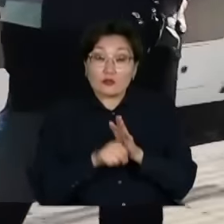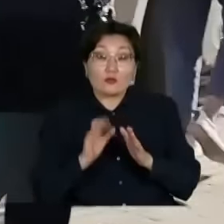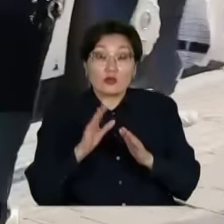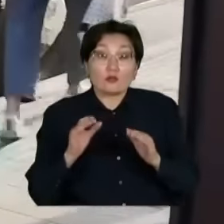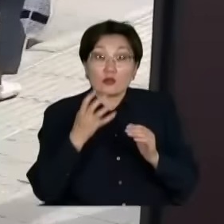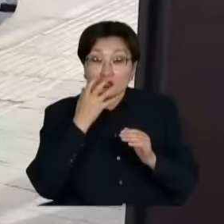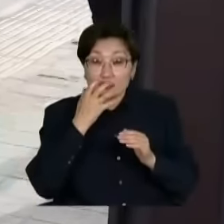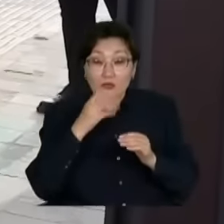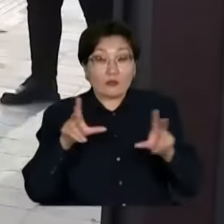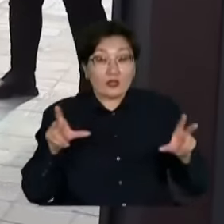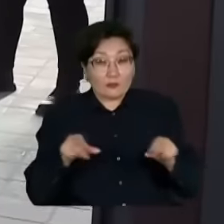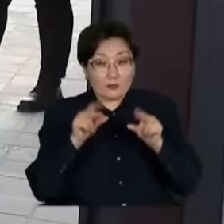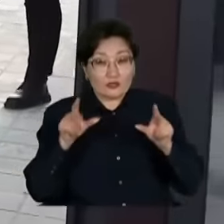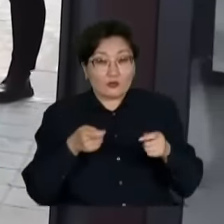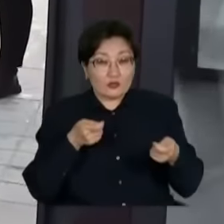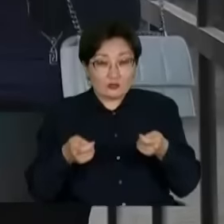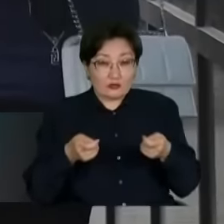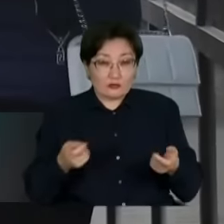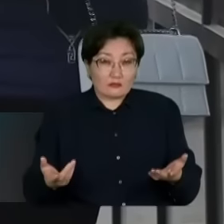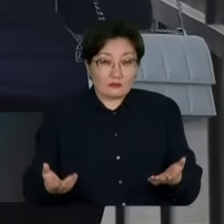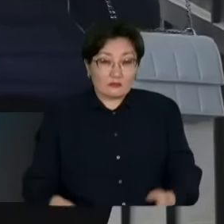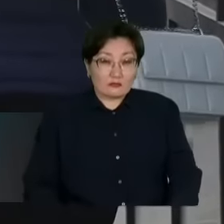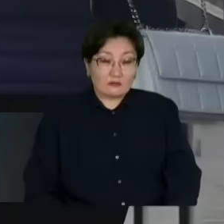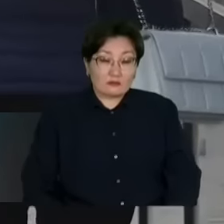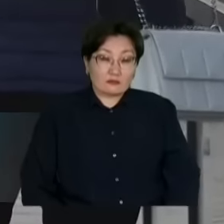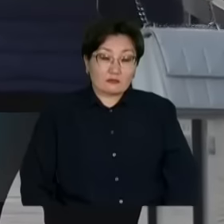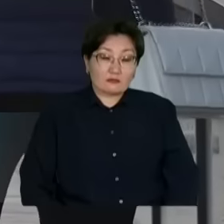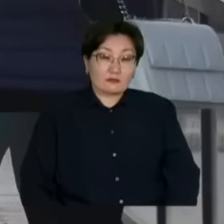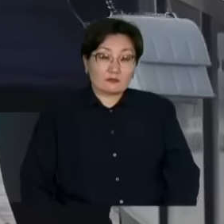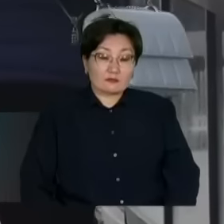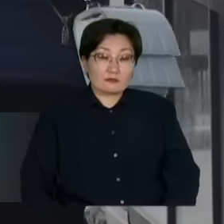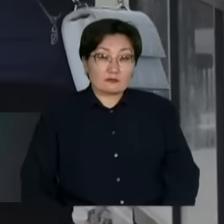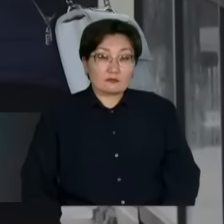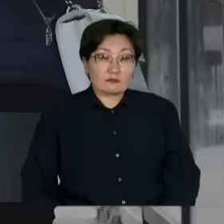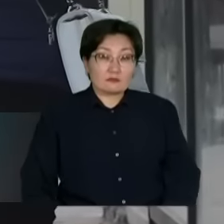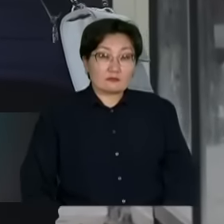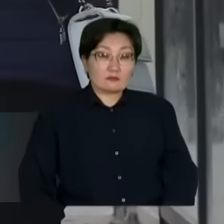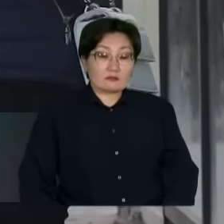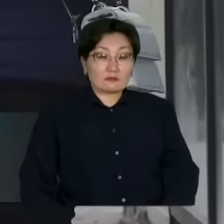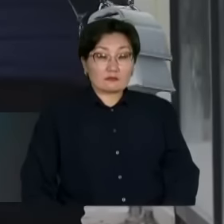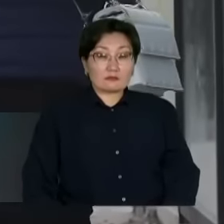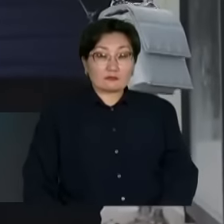греться обещаниями чиновников Елисея томашевская телеканал Алмат